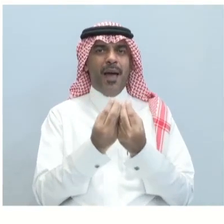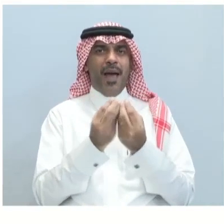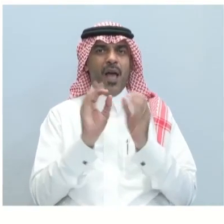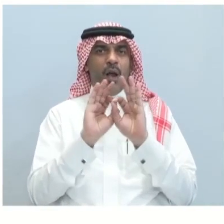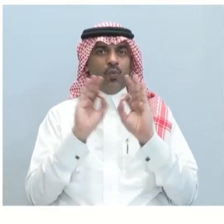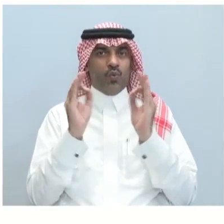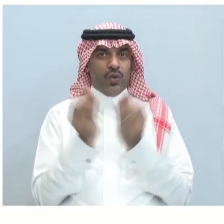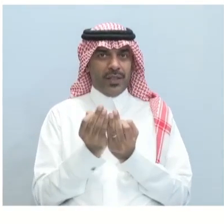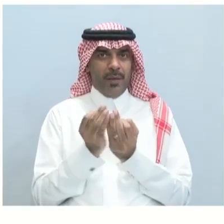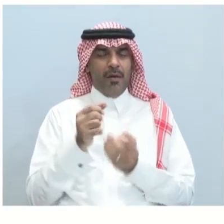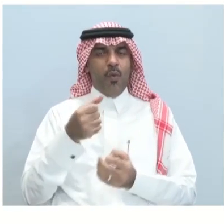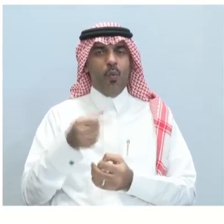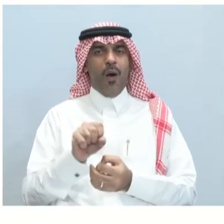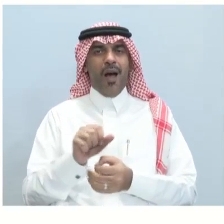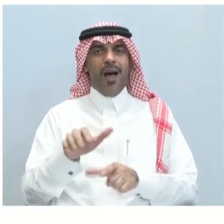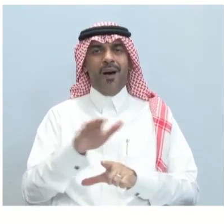والوطن